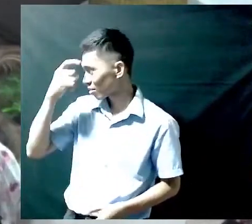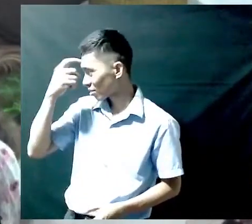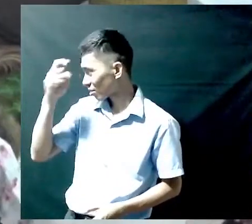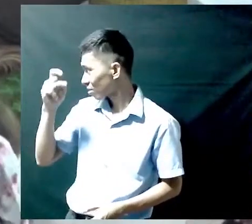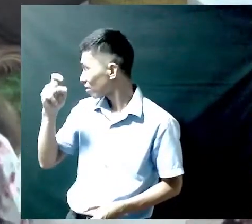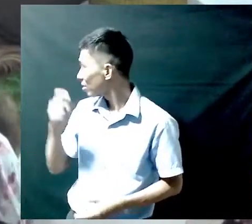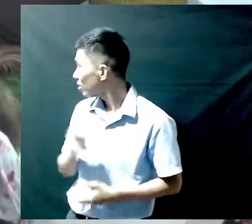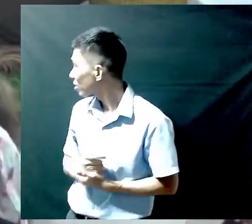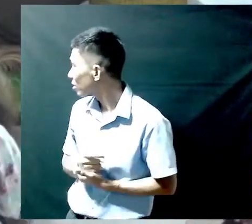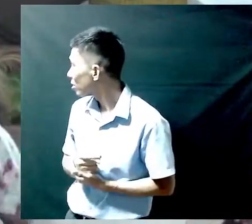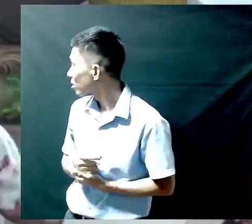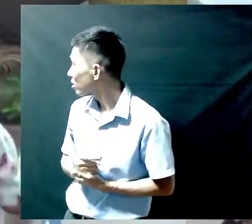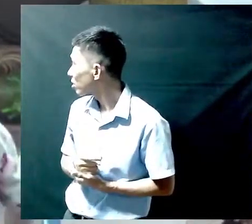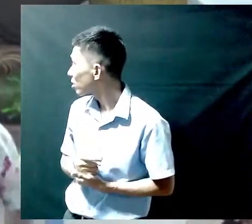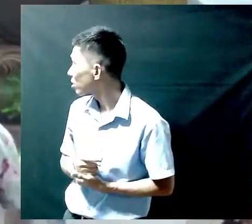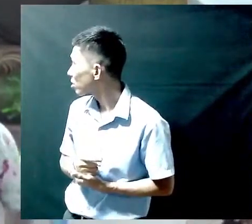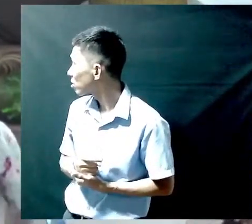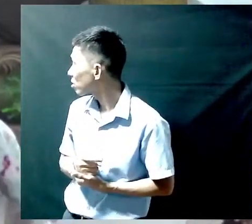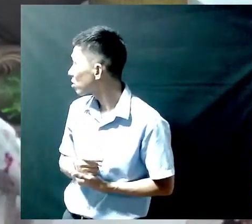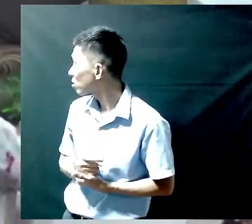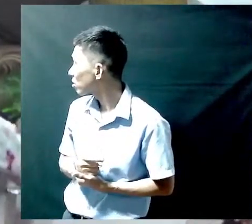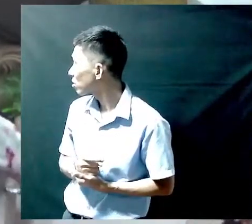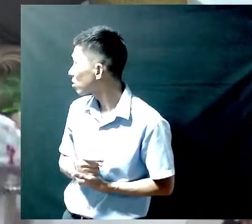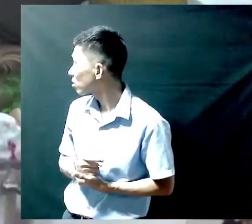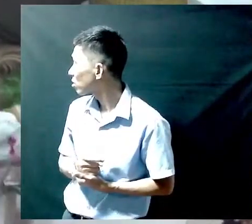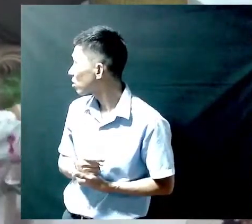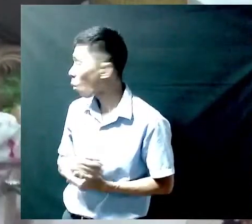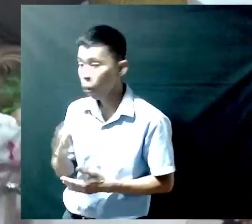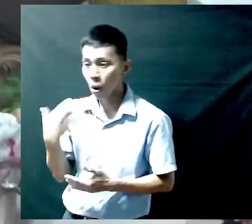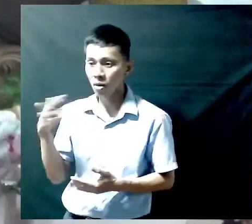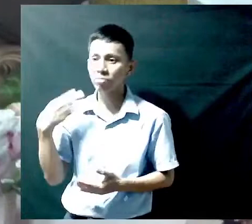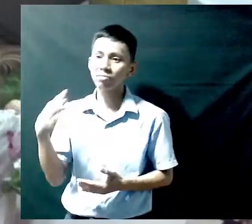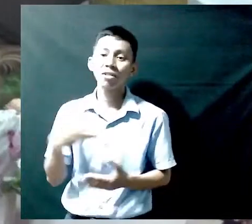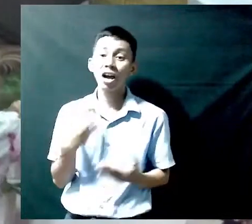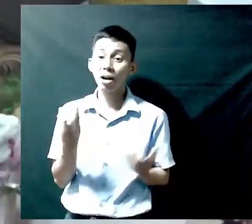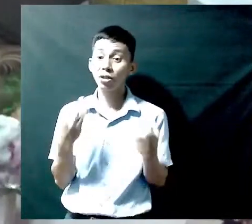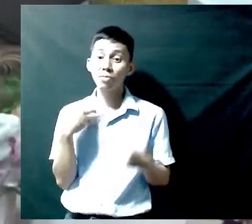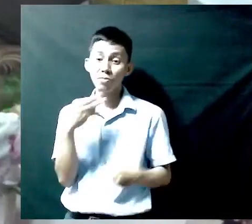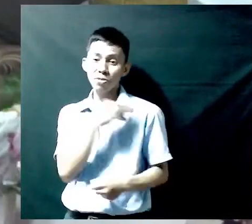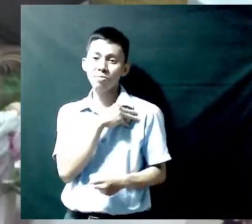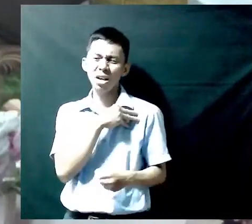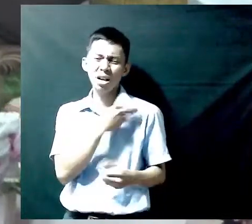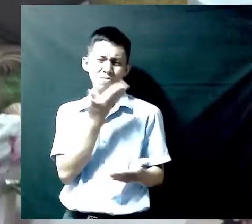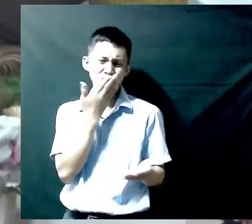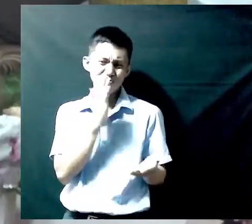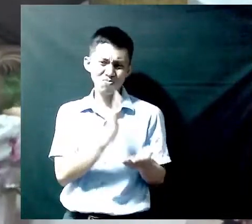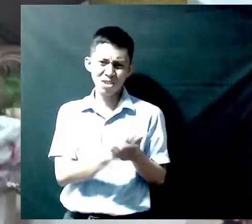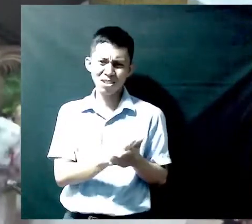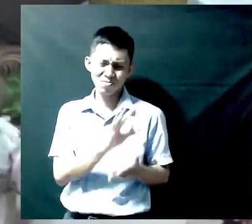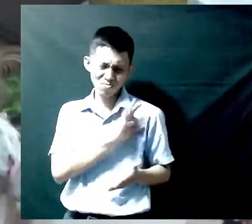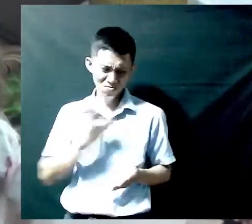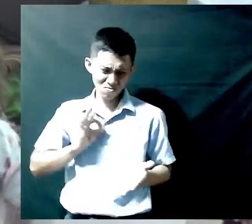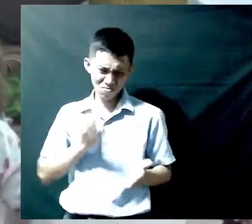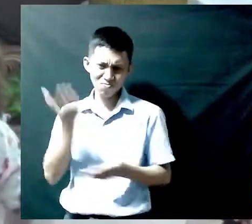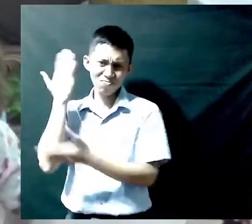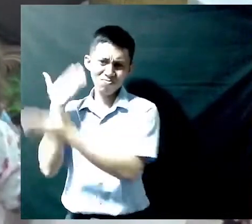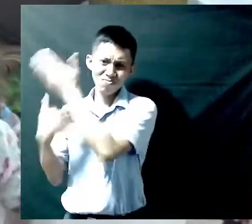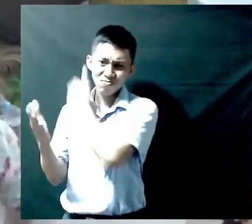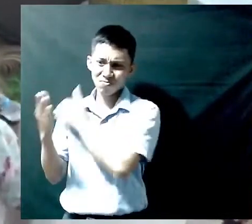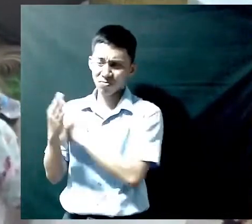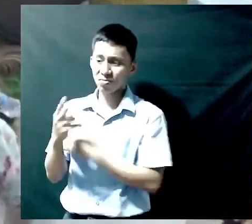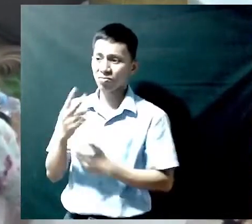unang naging ampun ko po ay 13 mga gang members and gang leaders. No, yung nasa video po kanina, na si